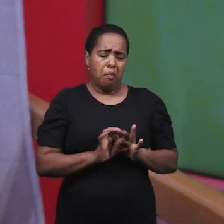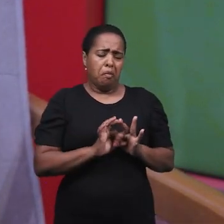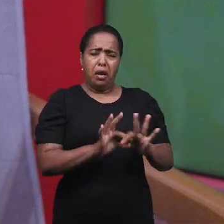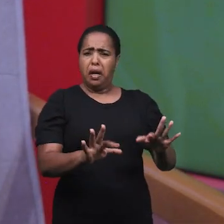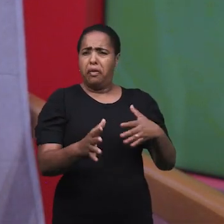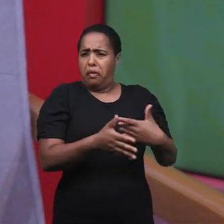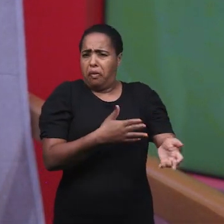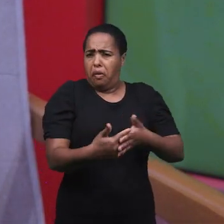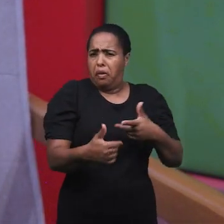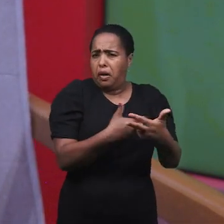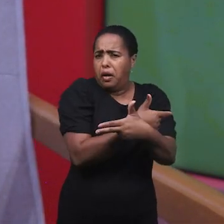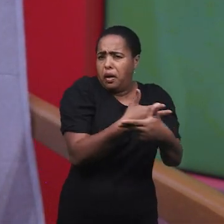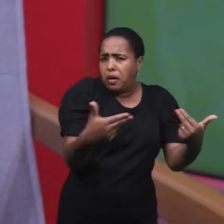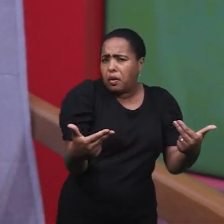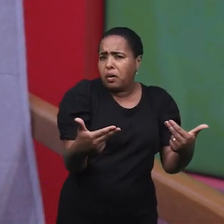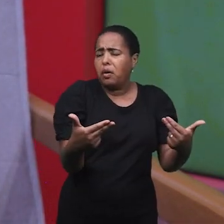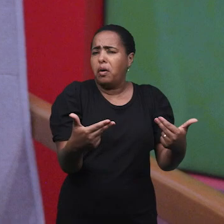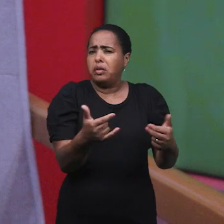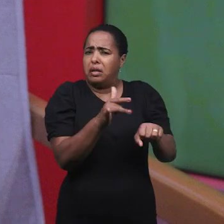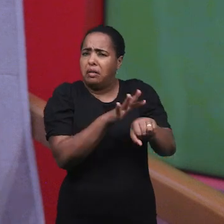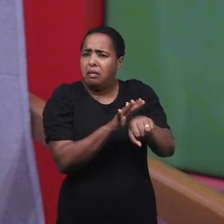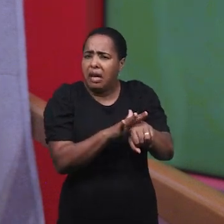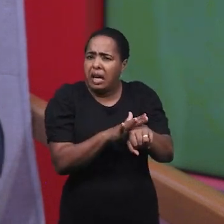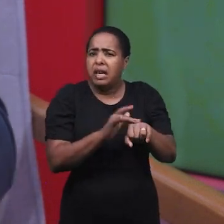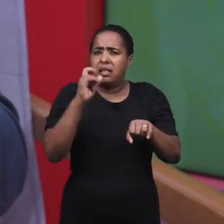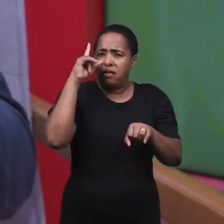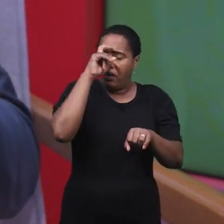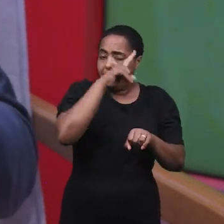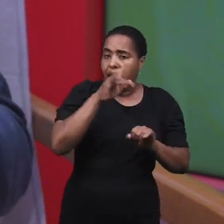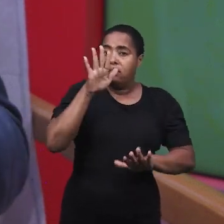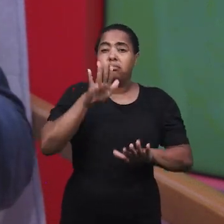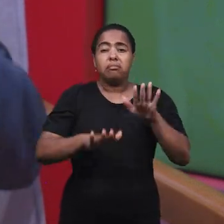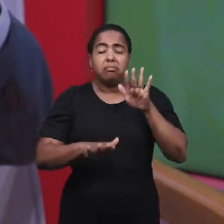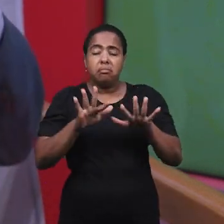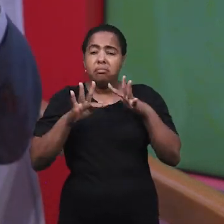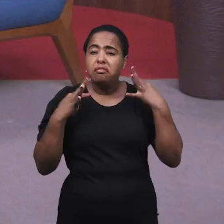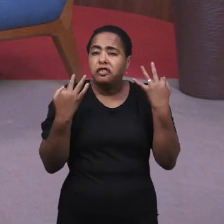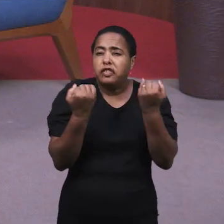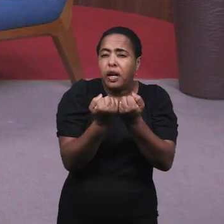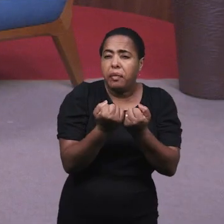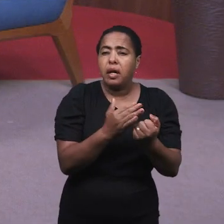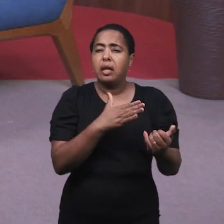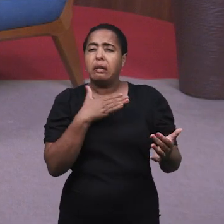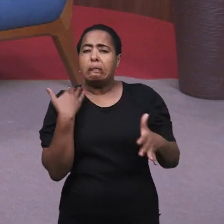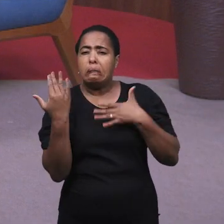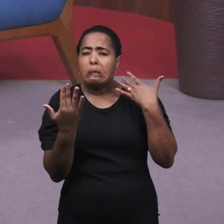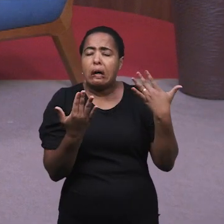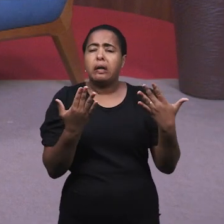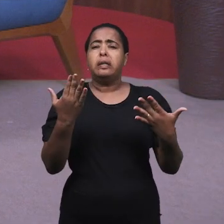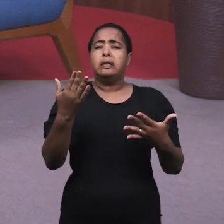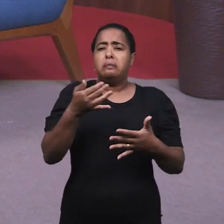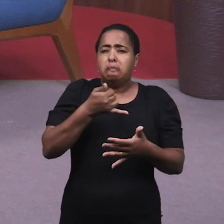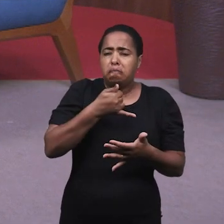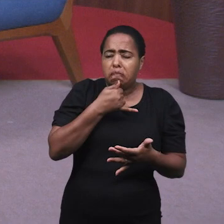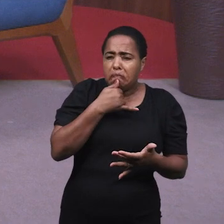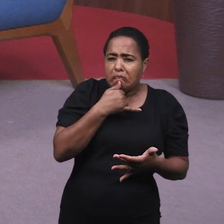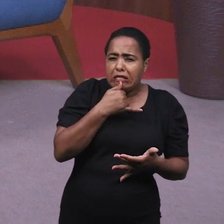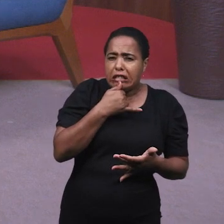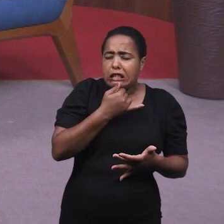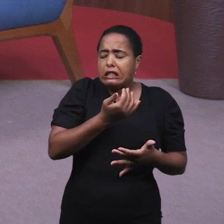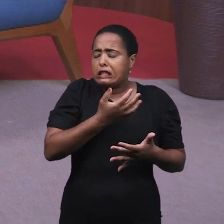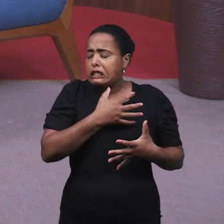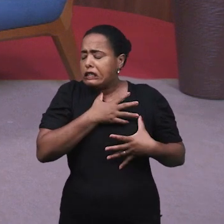à des combats, à des difficultés, maladies. Des fois, membres de la famille meurent,